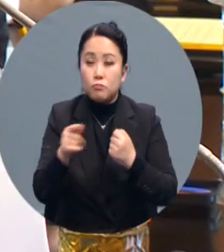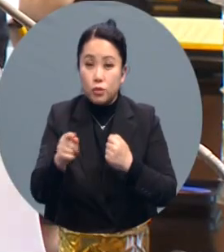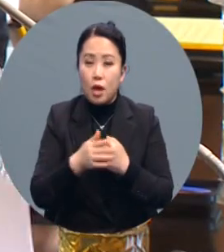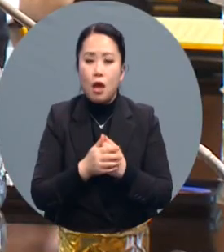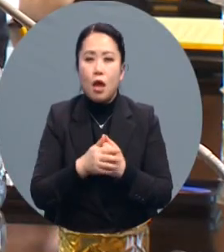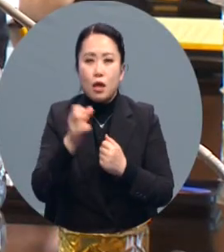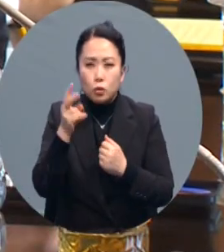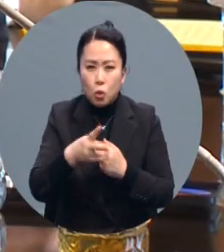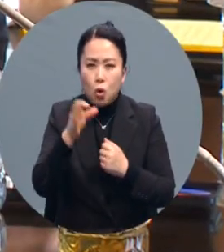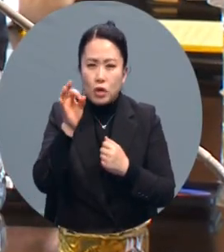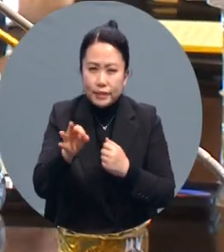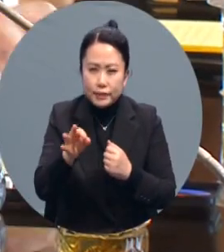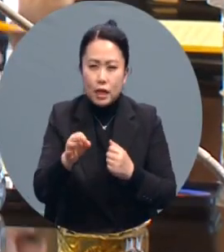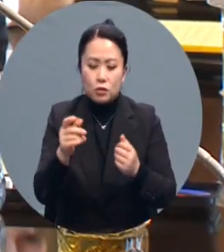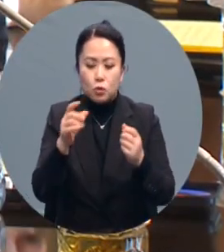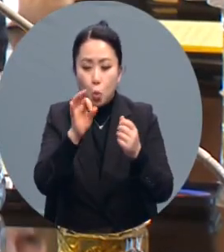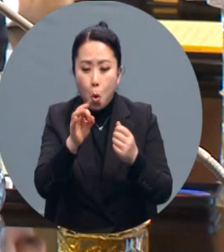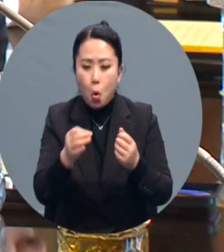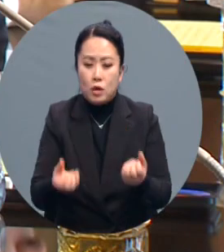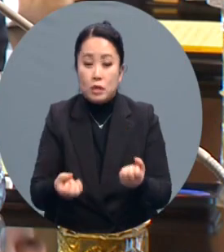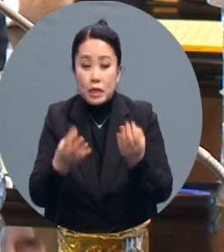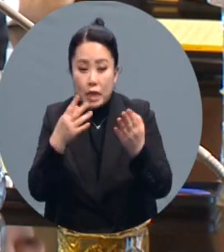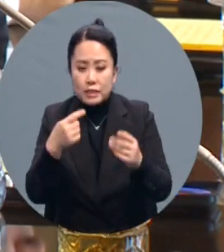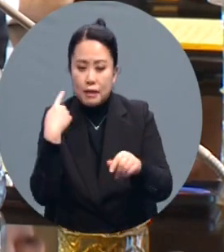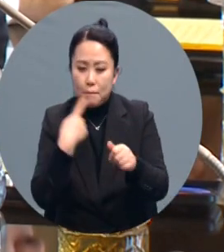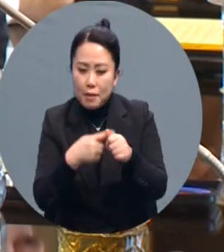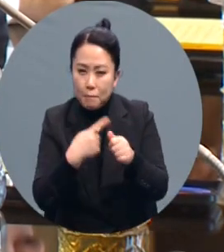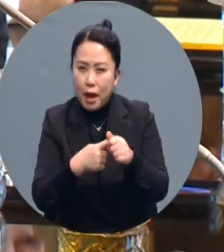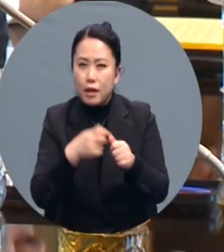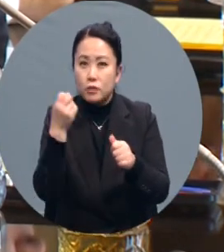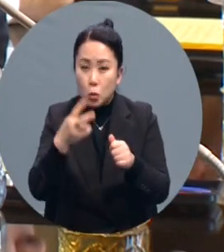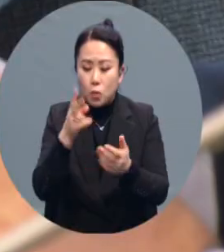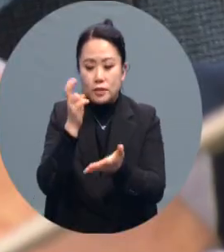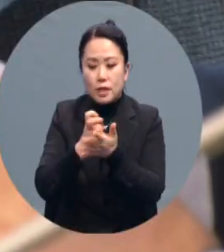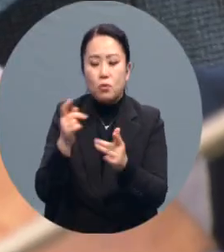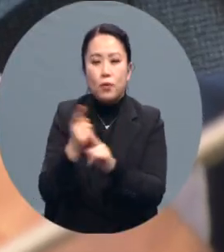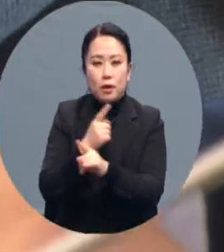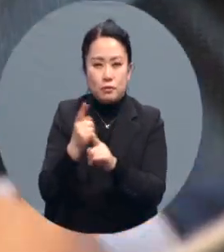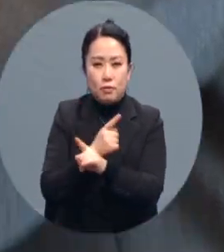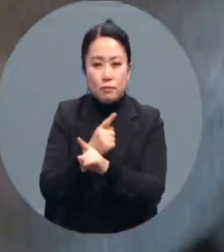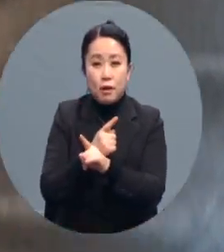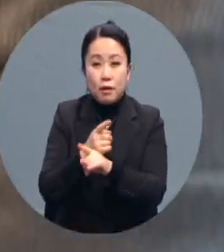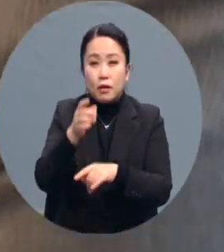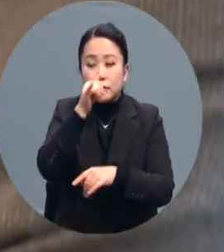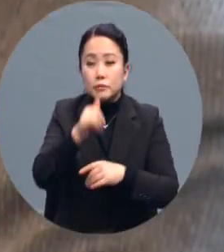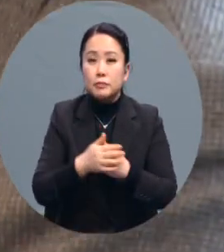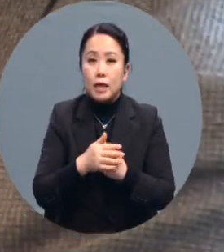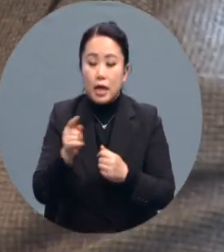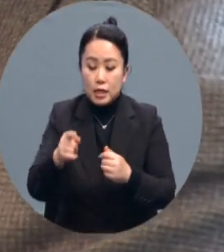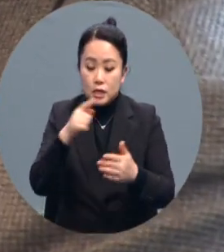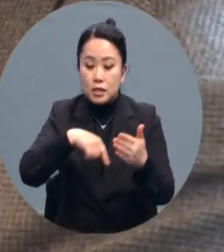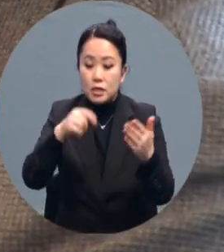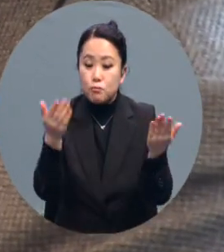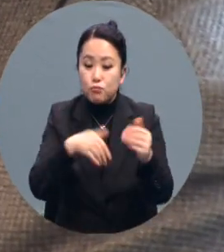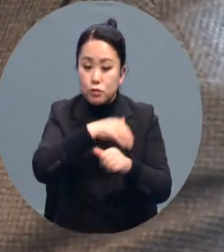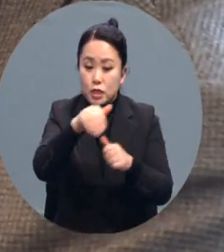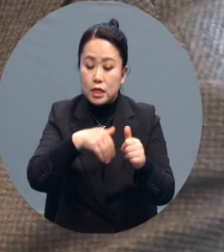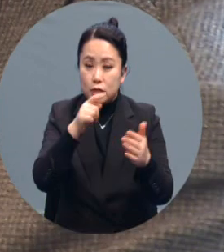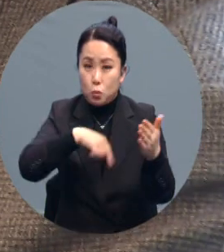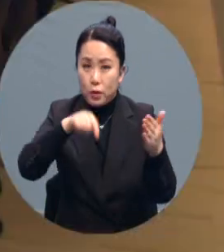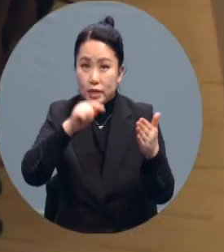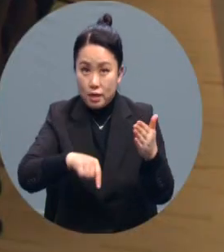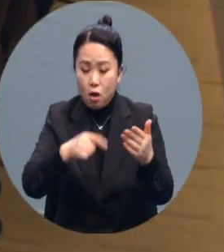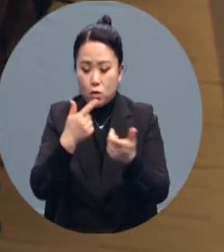은행권 돈잔치 비판, 그리고 이제 은행권 제도 개선에 나섰습니다. 이런 와중에 이복현 금감원장은